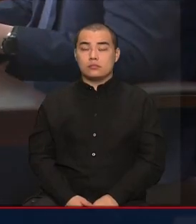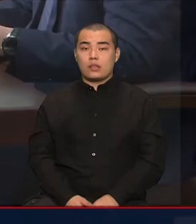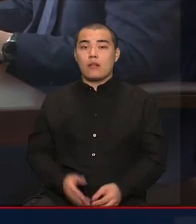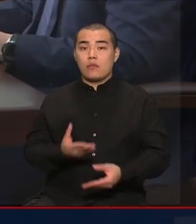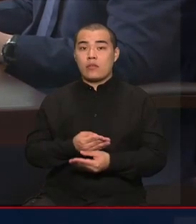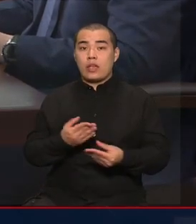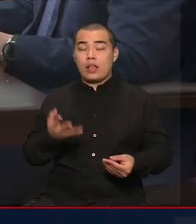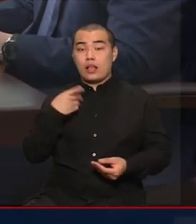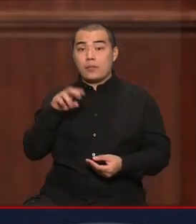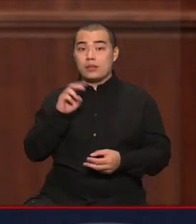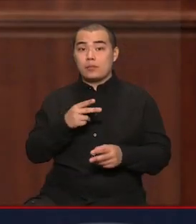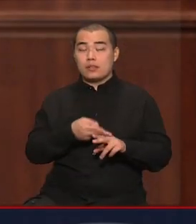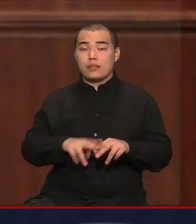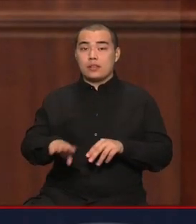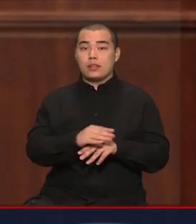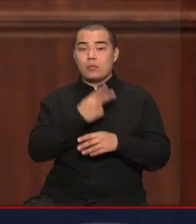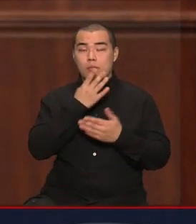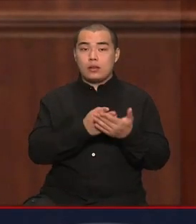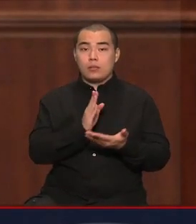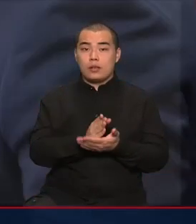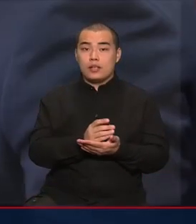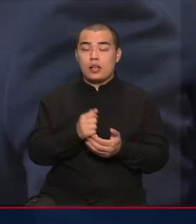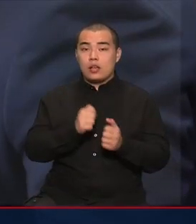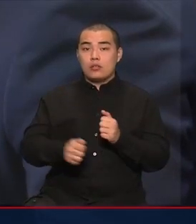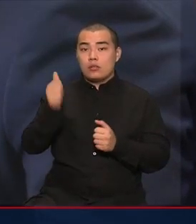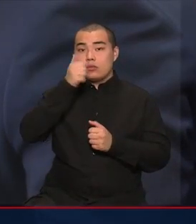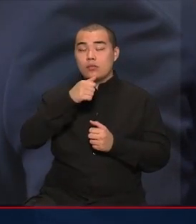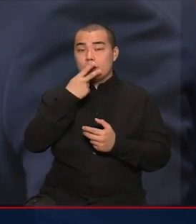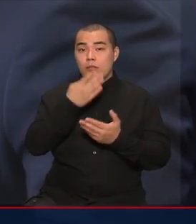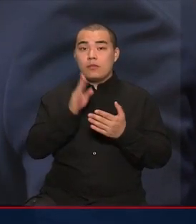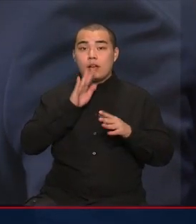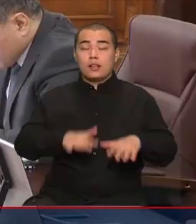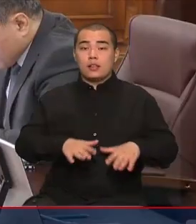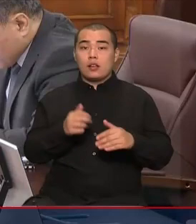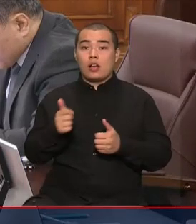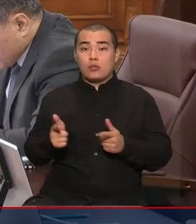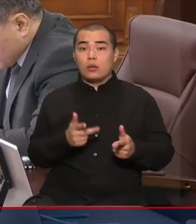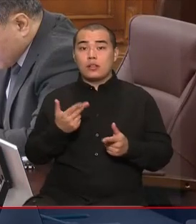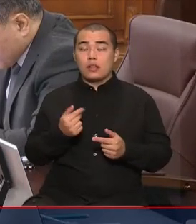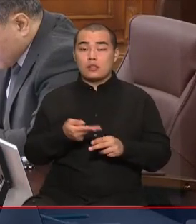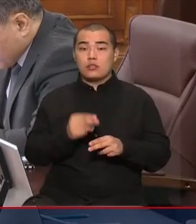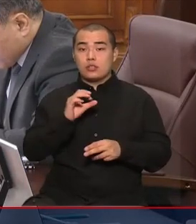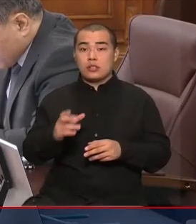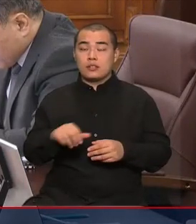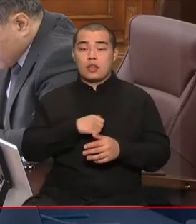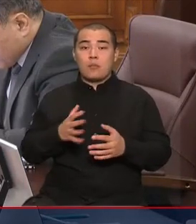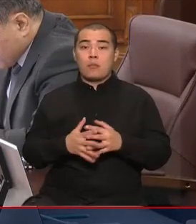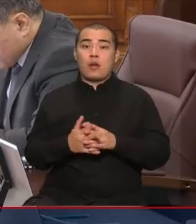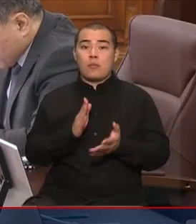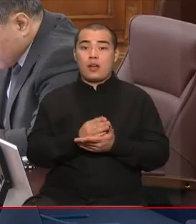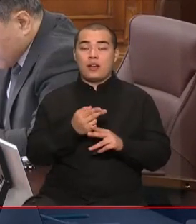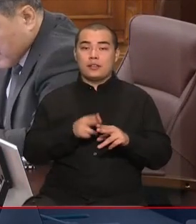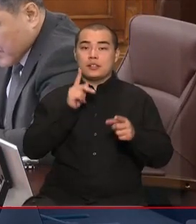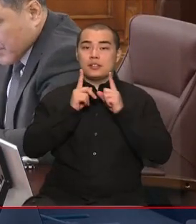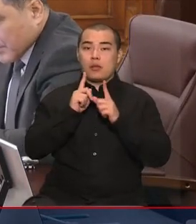Көктем келгенде үкіметтің көп әдесі суға кетеді. Жылда тасқынға тас түйін дайынбыз, төтенше жағдай болса төтеп береміз деп, өткізетін